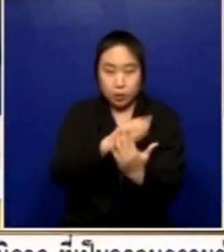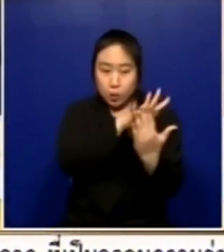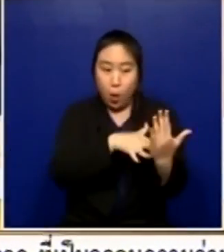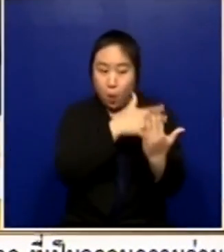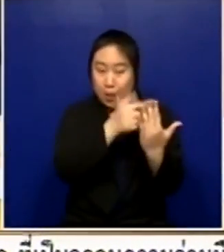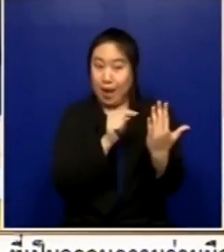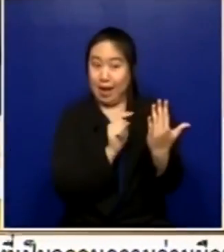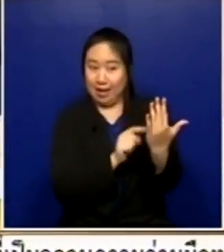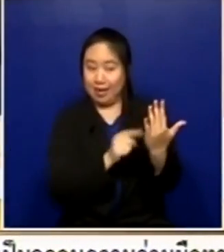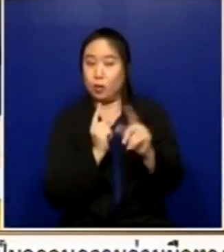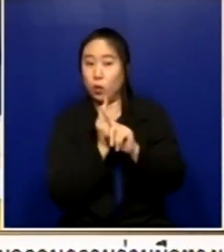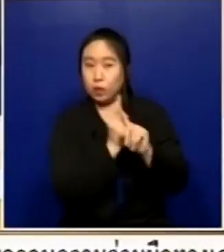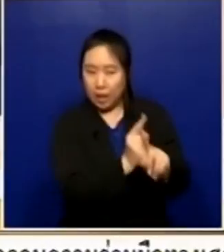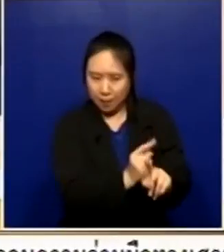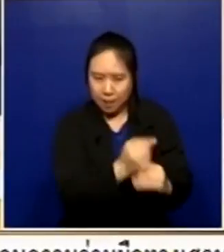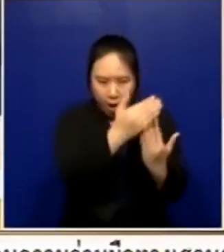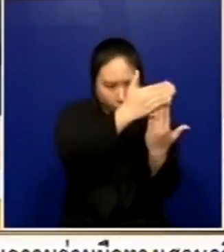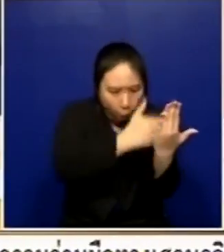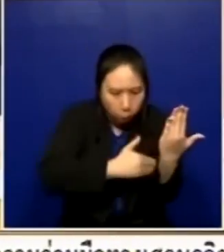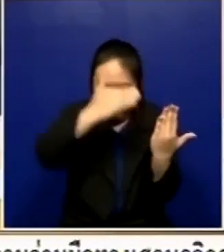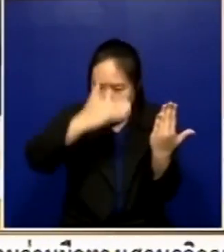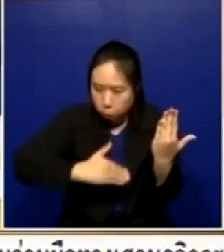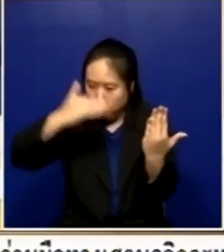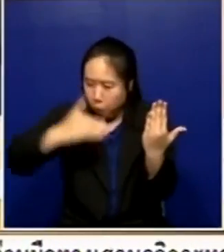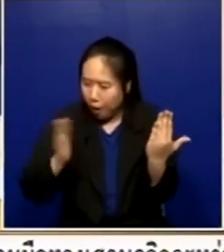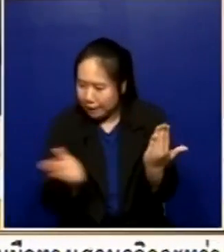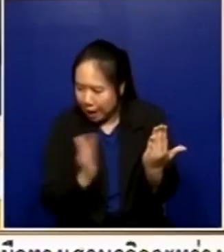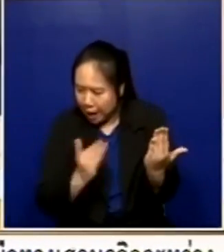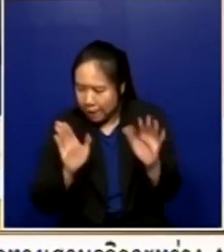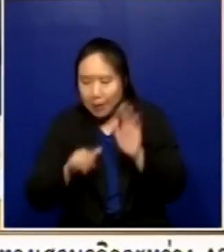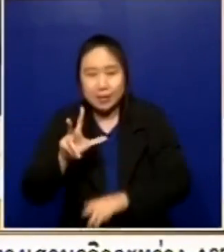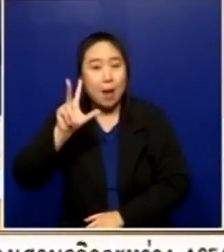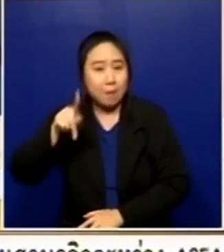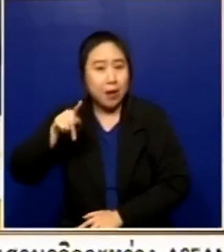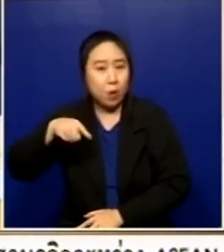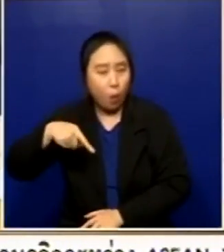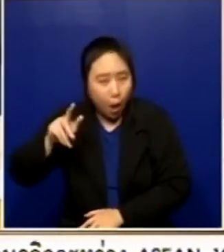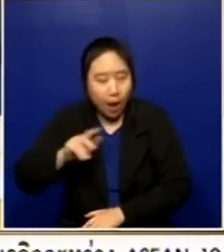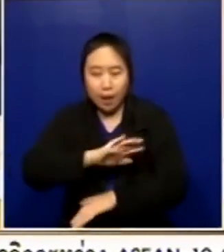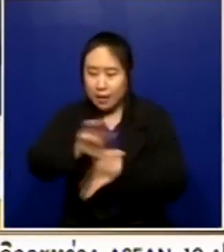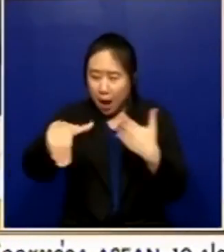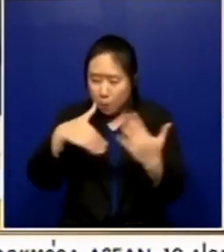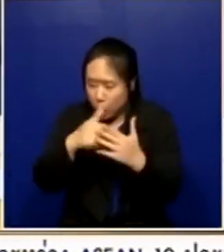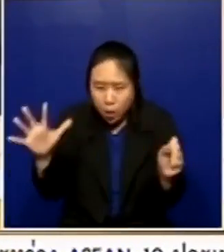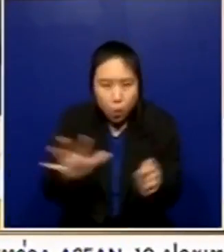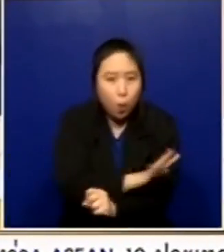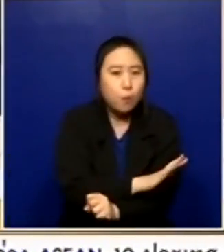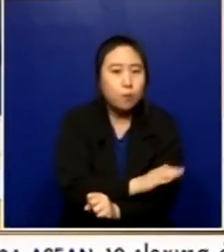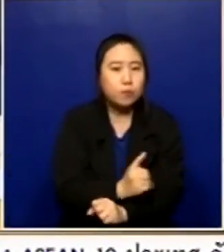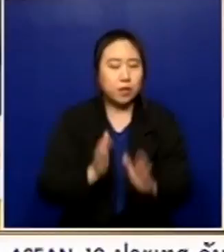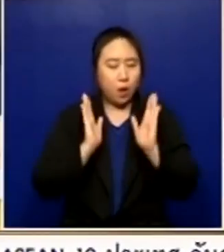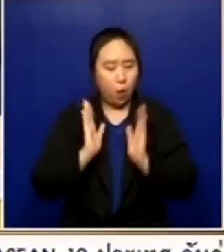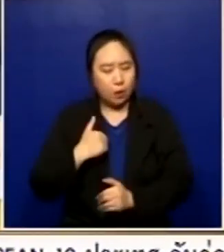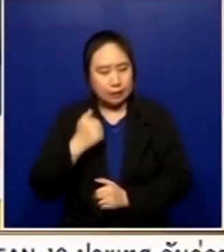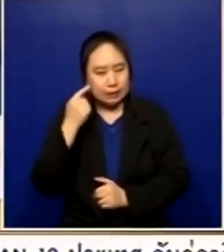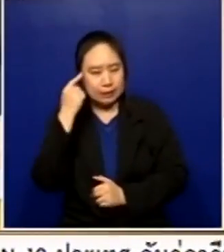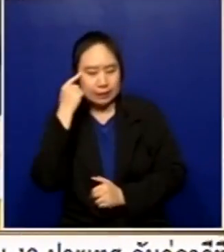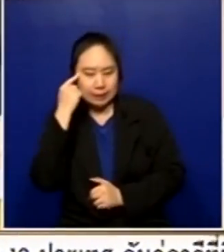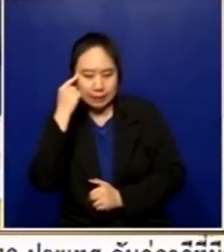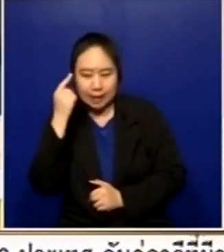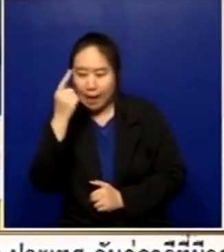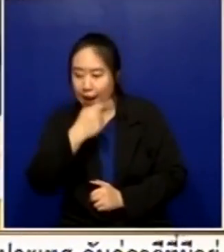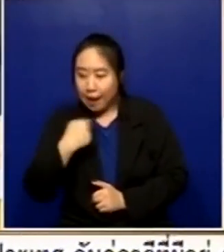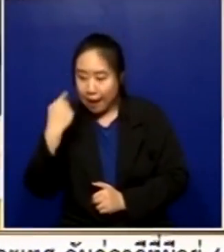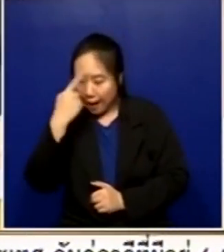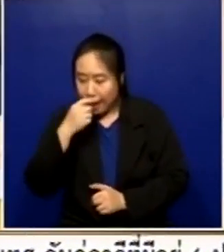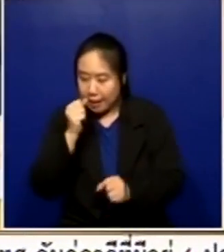ปฏิรูปประเทศซึ่งยาวโลละ 3พันหัวหน้าครอบคลุมทุกมิติทุกเรื่องทุกรายละเอียดและคนที่จะตีความว่าใครมีใคร